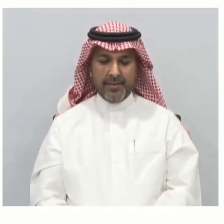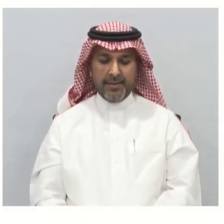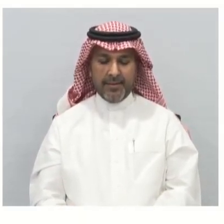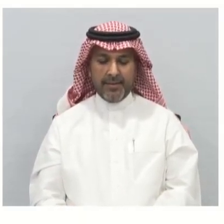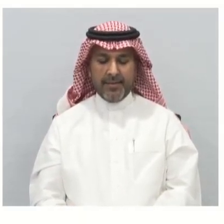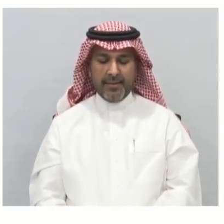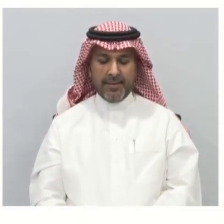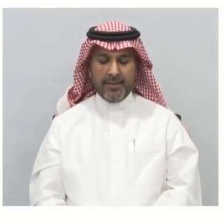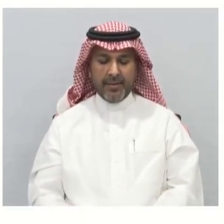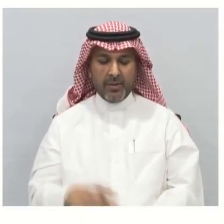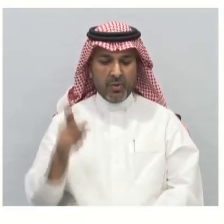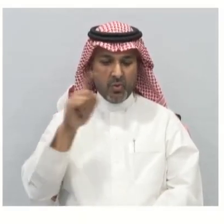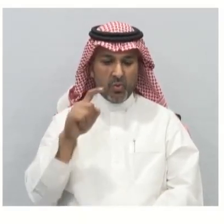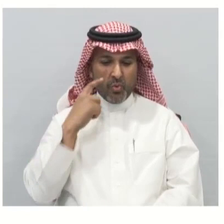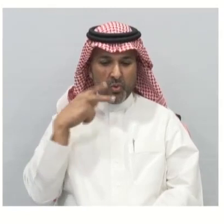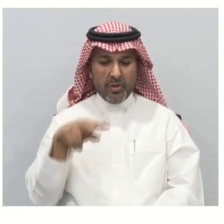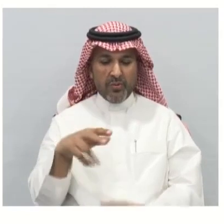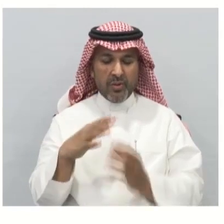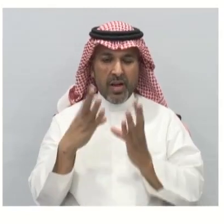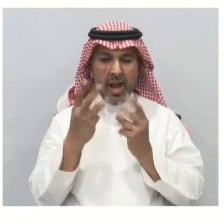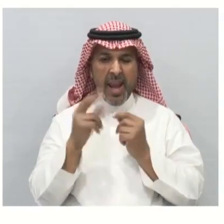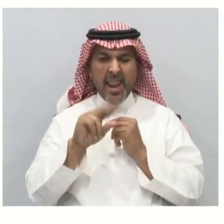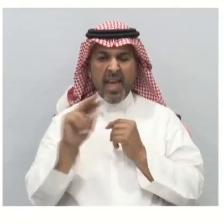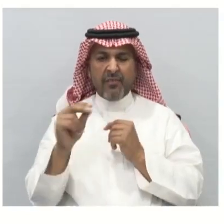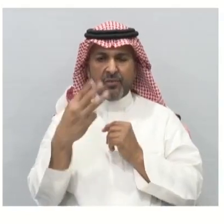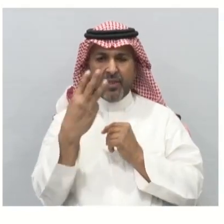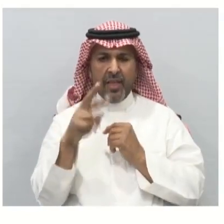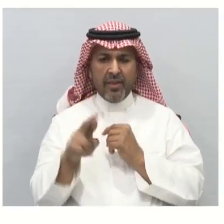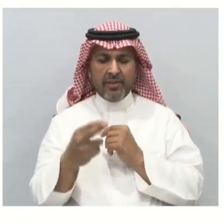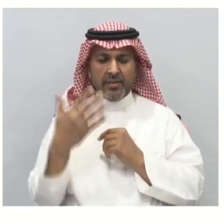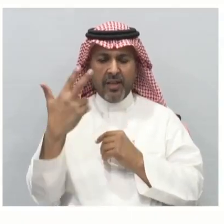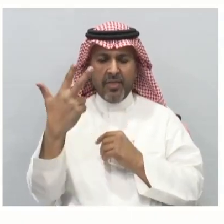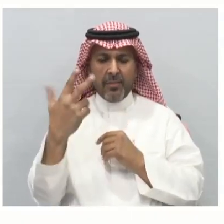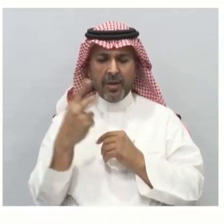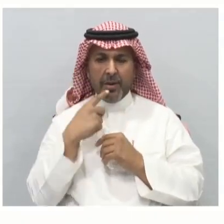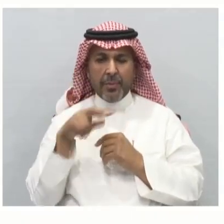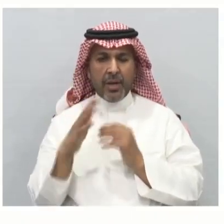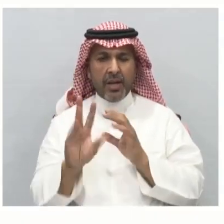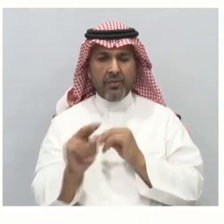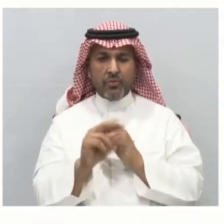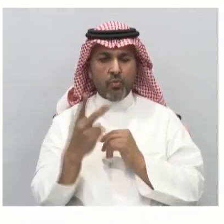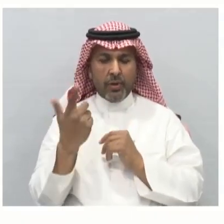اخر ما الكسر العشري المكافئ لهذا العدد كسري نبدا